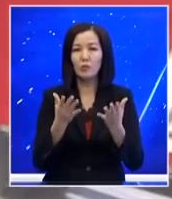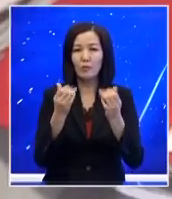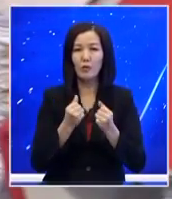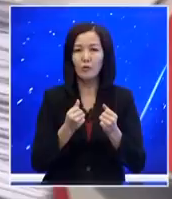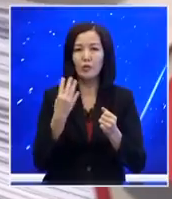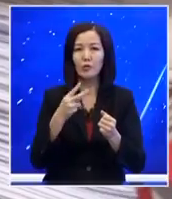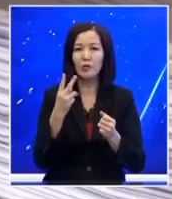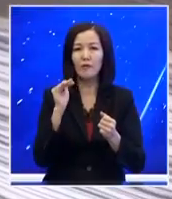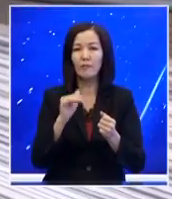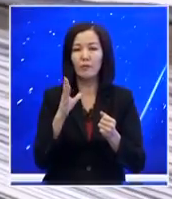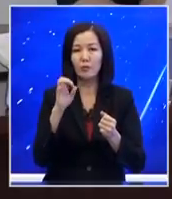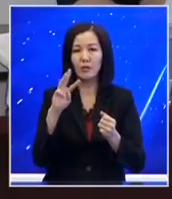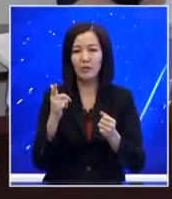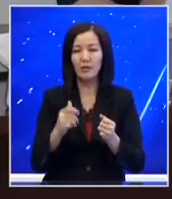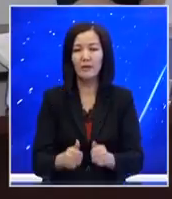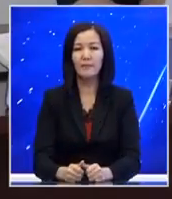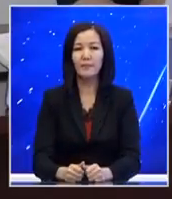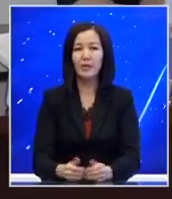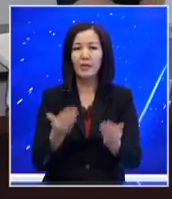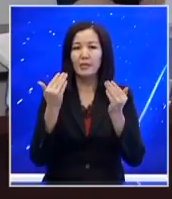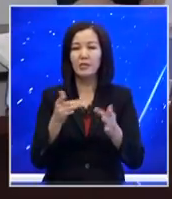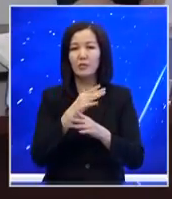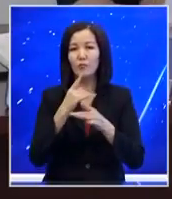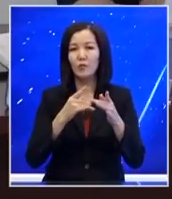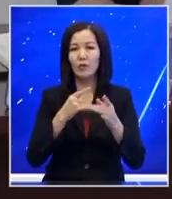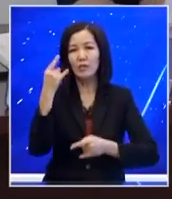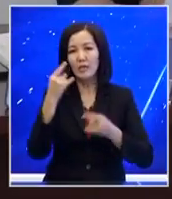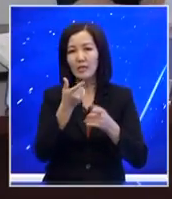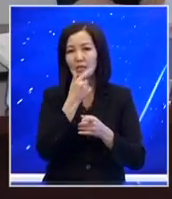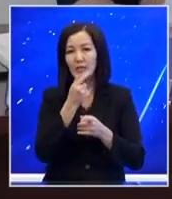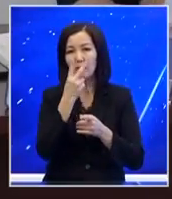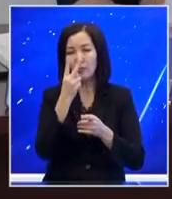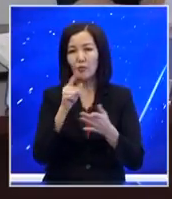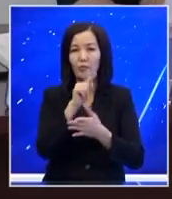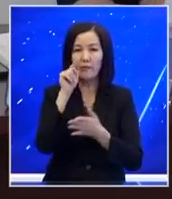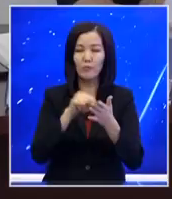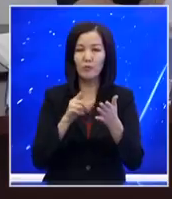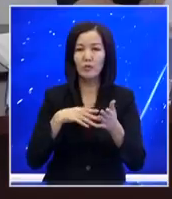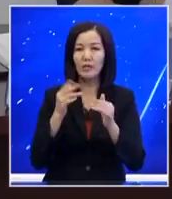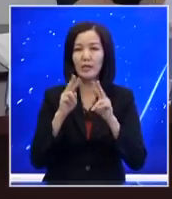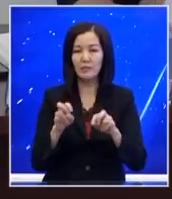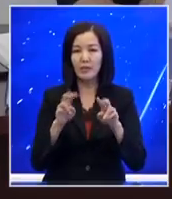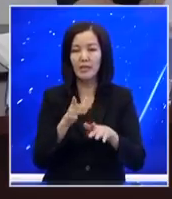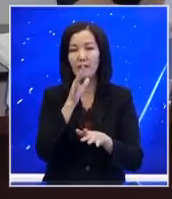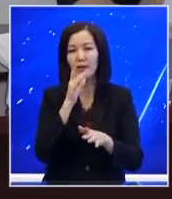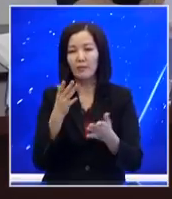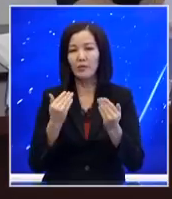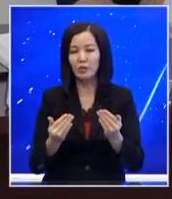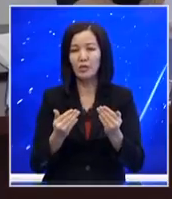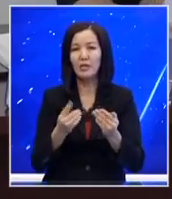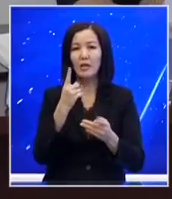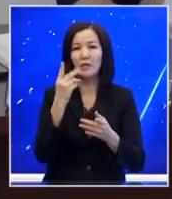пособие из фонда соцстрахования. Сейчас у многих телезрителей могут возникнуть вопросы именно по срокам рассмотрения. В штабе мы рассматриваем в